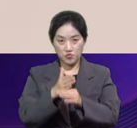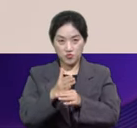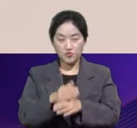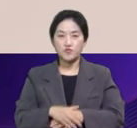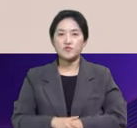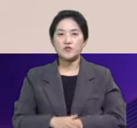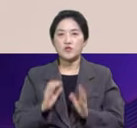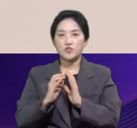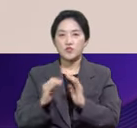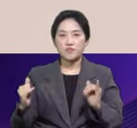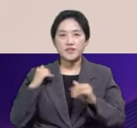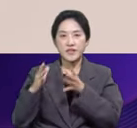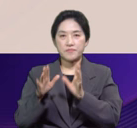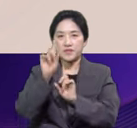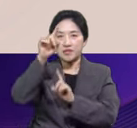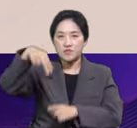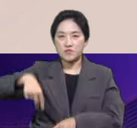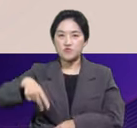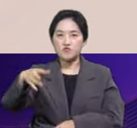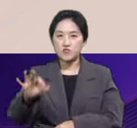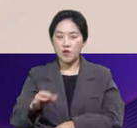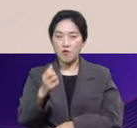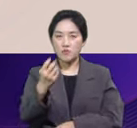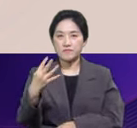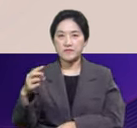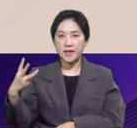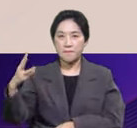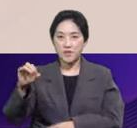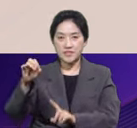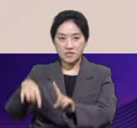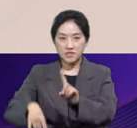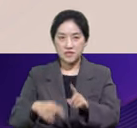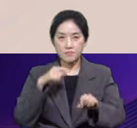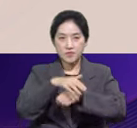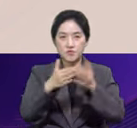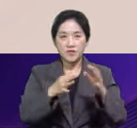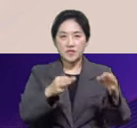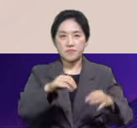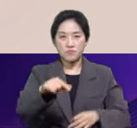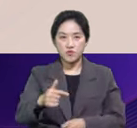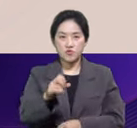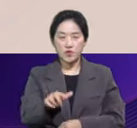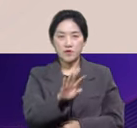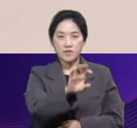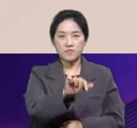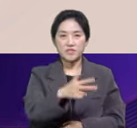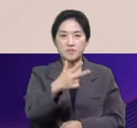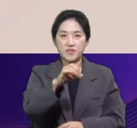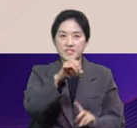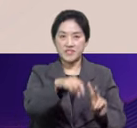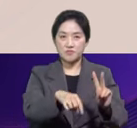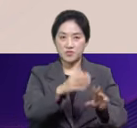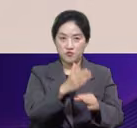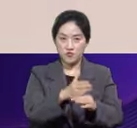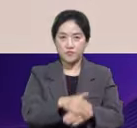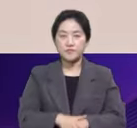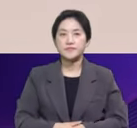진행됐습니다. 국민의힘 이수정 54.3%로 1위, 민주당 김준혁 45.7%로 현재 2위.